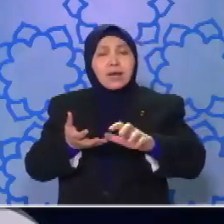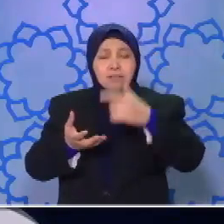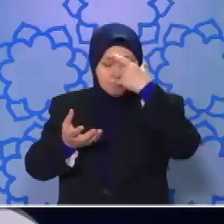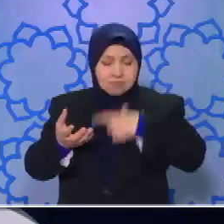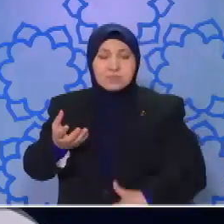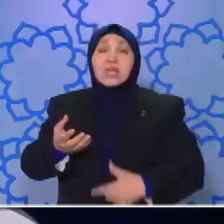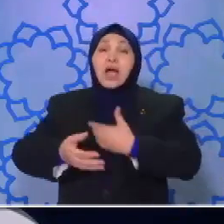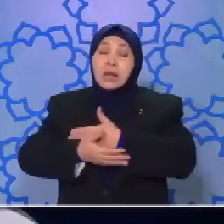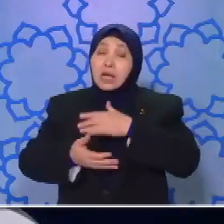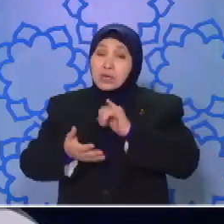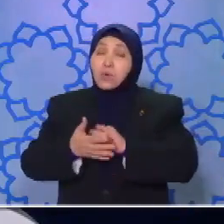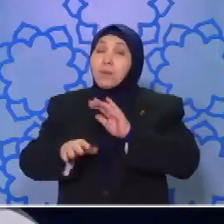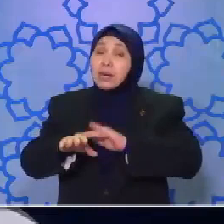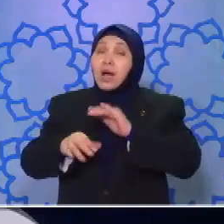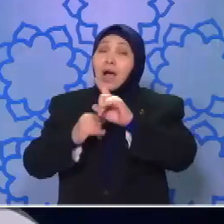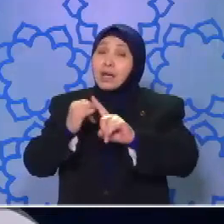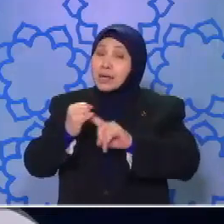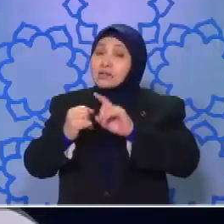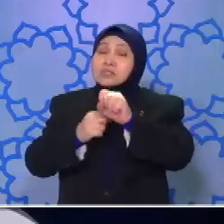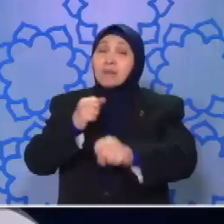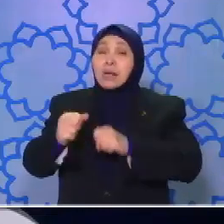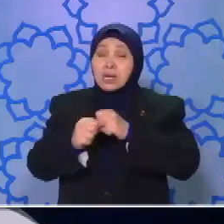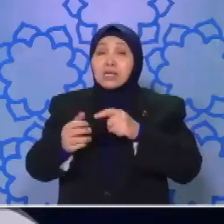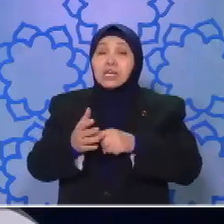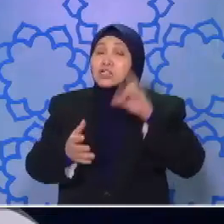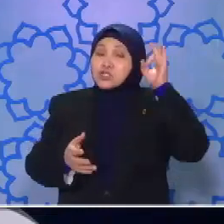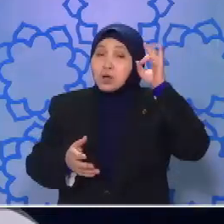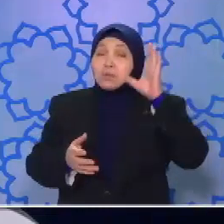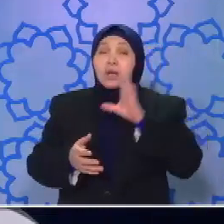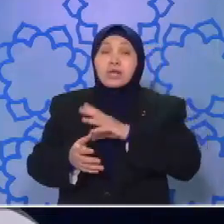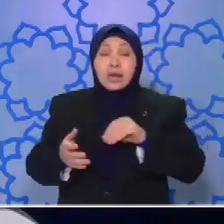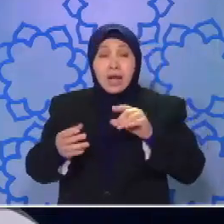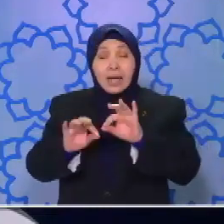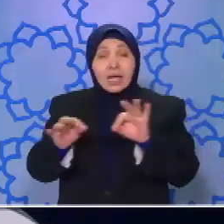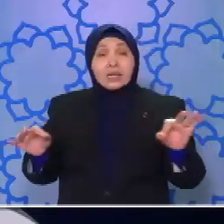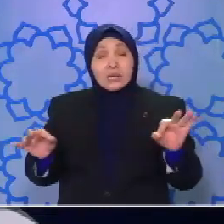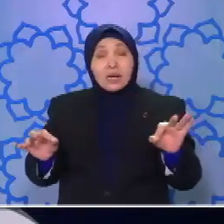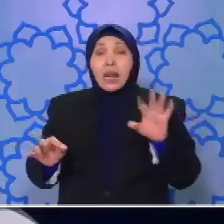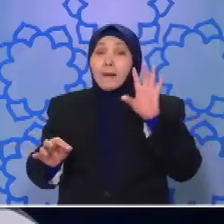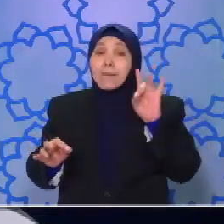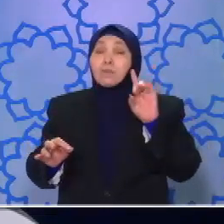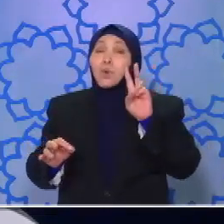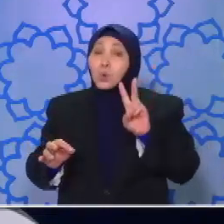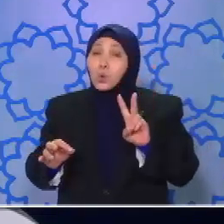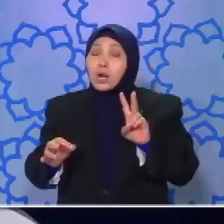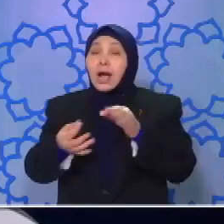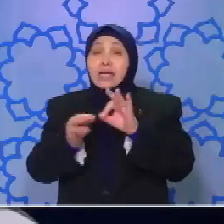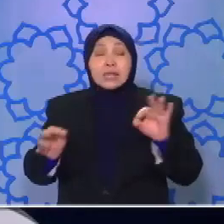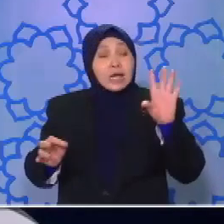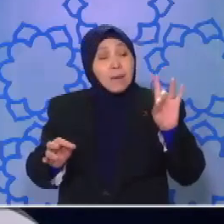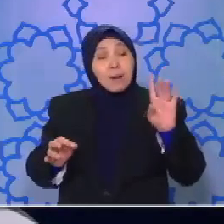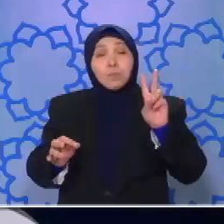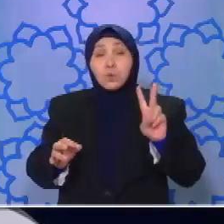bagi seorang anak, terutama pada akhir zaman ini, insya-Allah. Jadi ayat yang ke 82, ayat 82